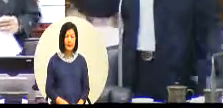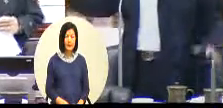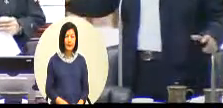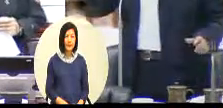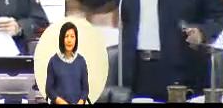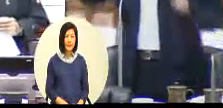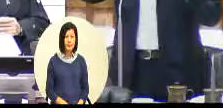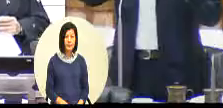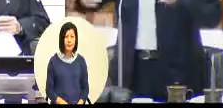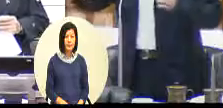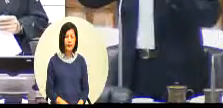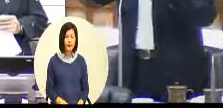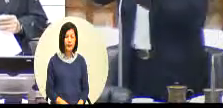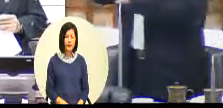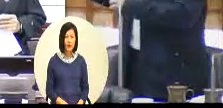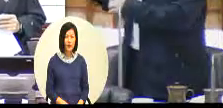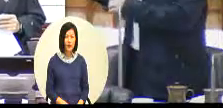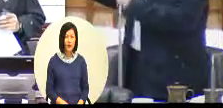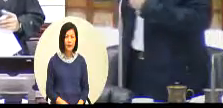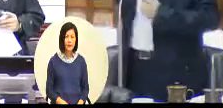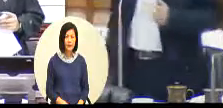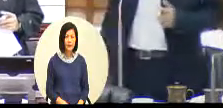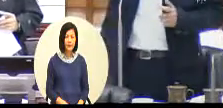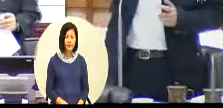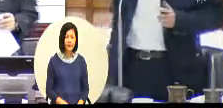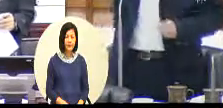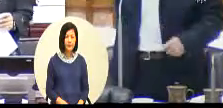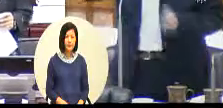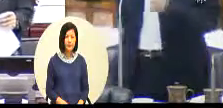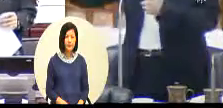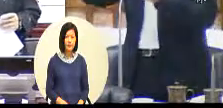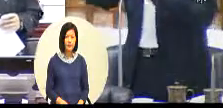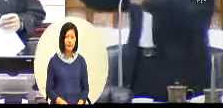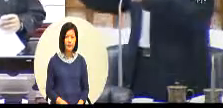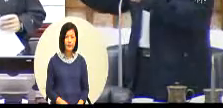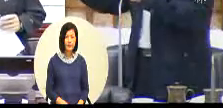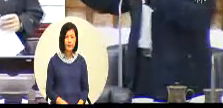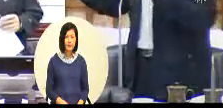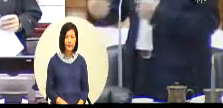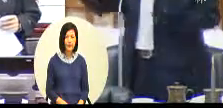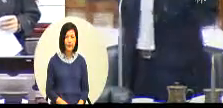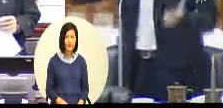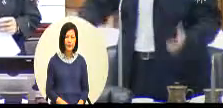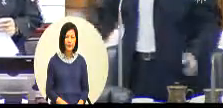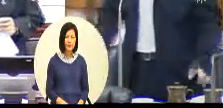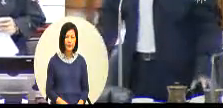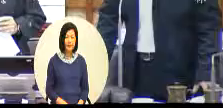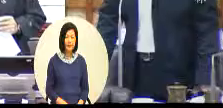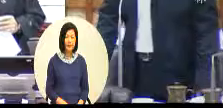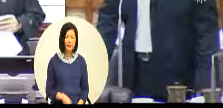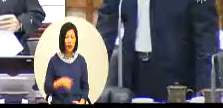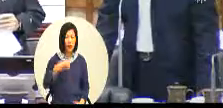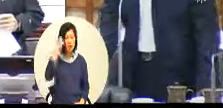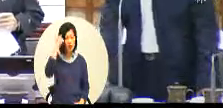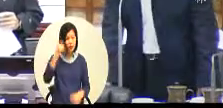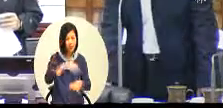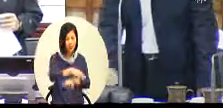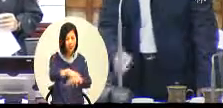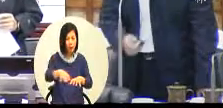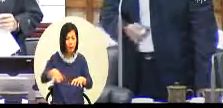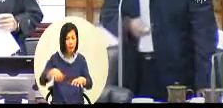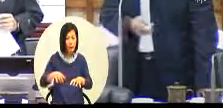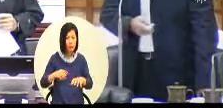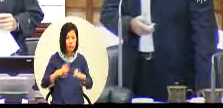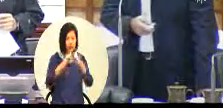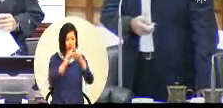我会认为在美化，对，好，我会觉得四周，我去过那